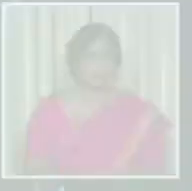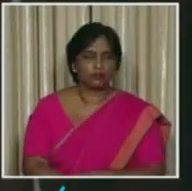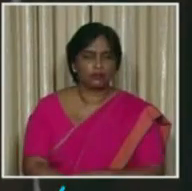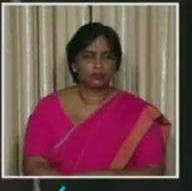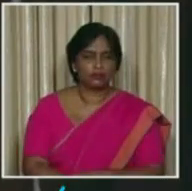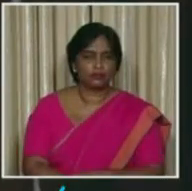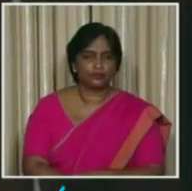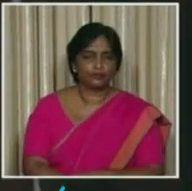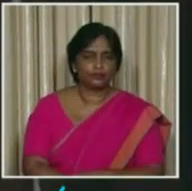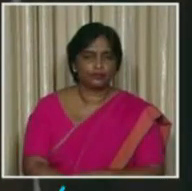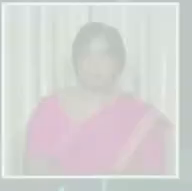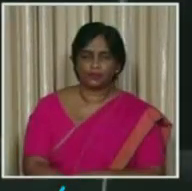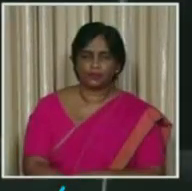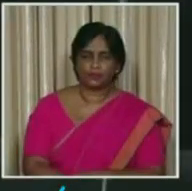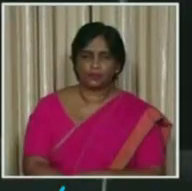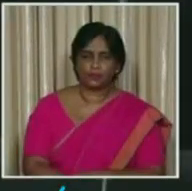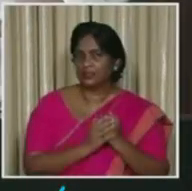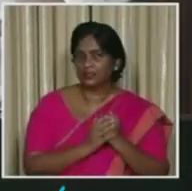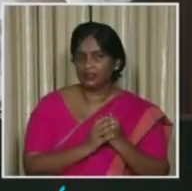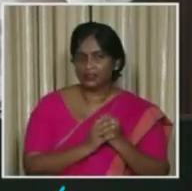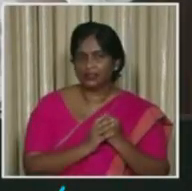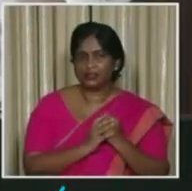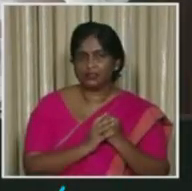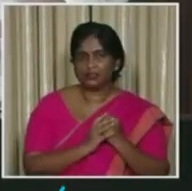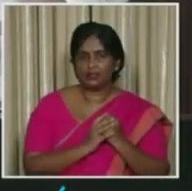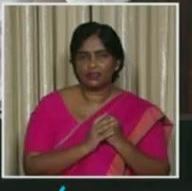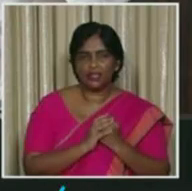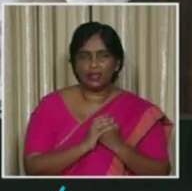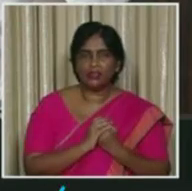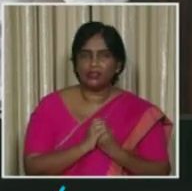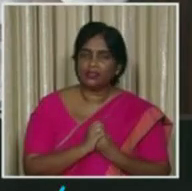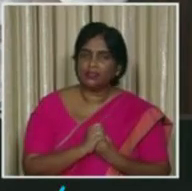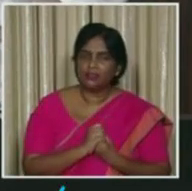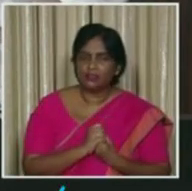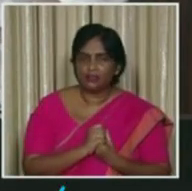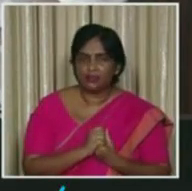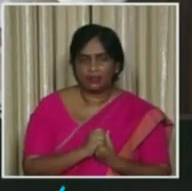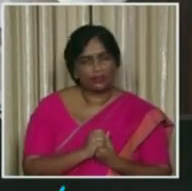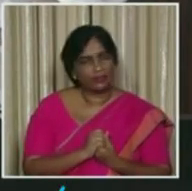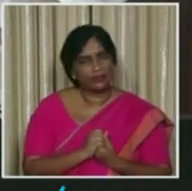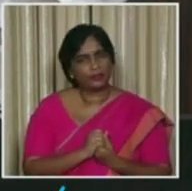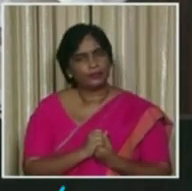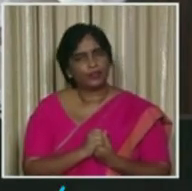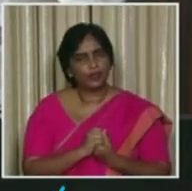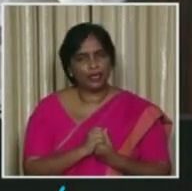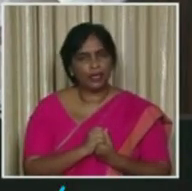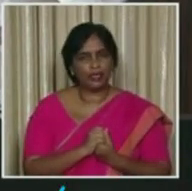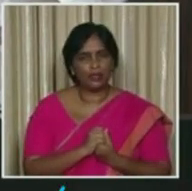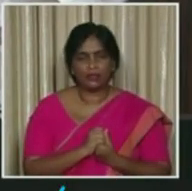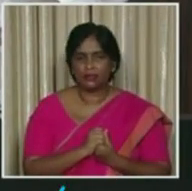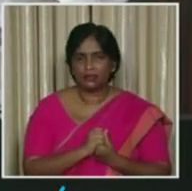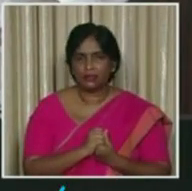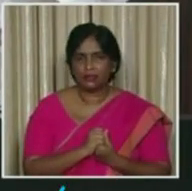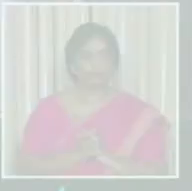කීයද? Member in the leader of the house answer. 2 months. අනිකාදේ අනිකාදේ අනිකාදේ අනිකාදේ